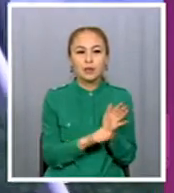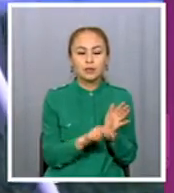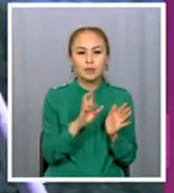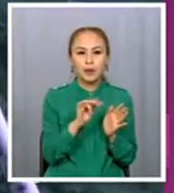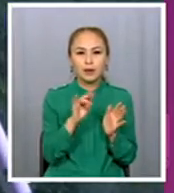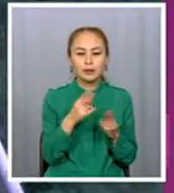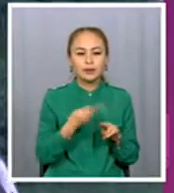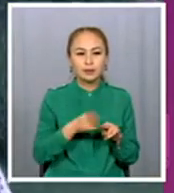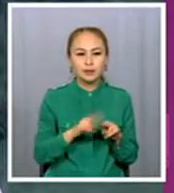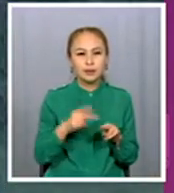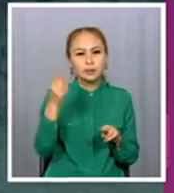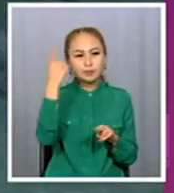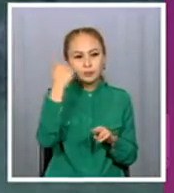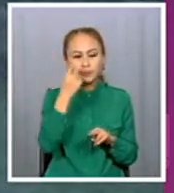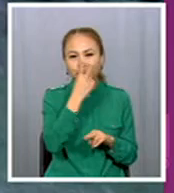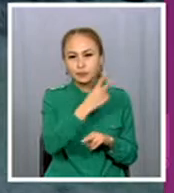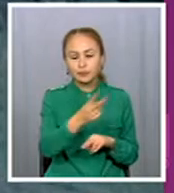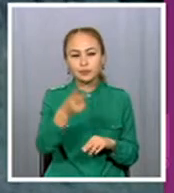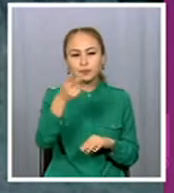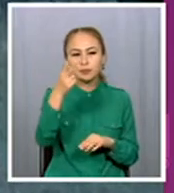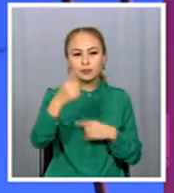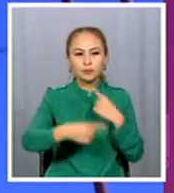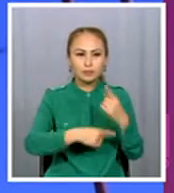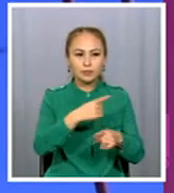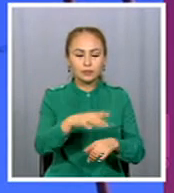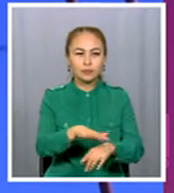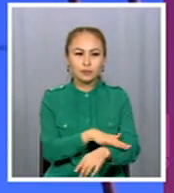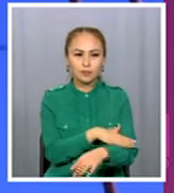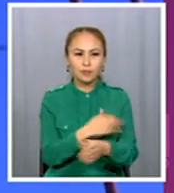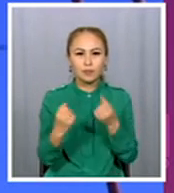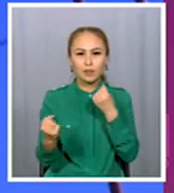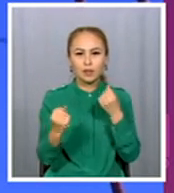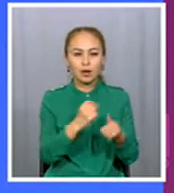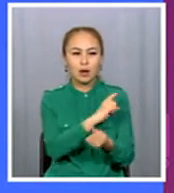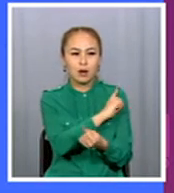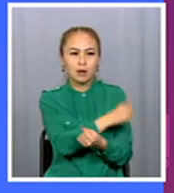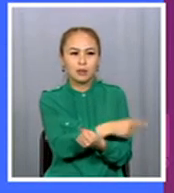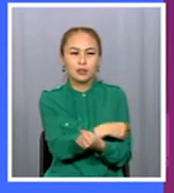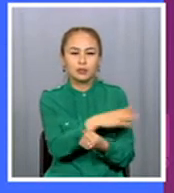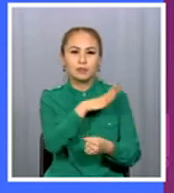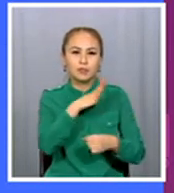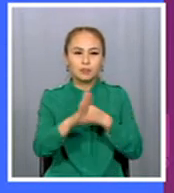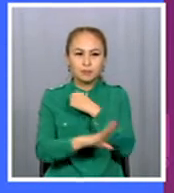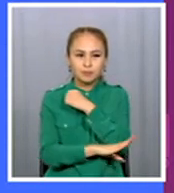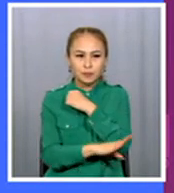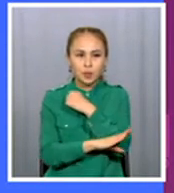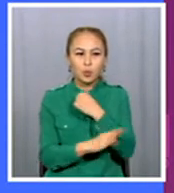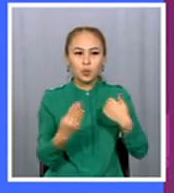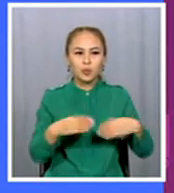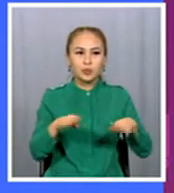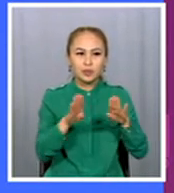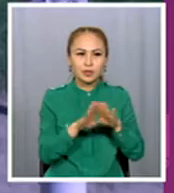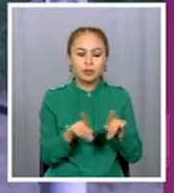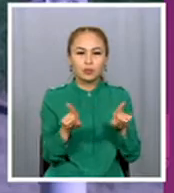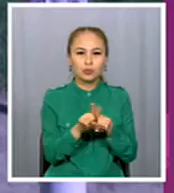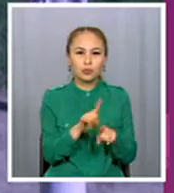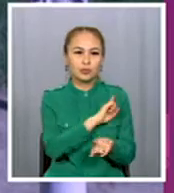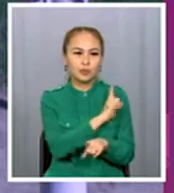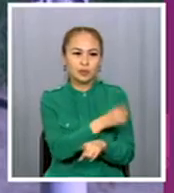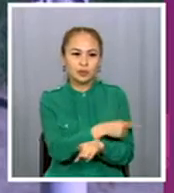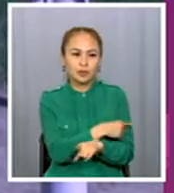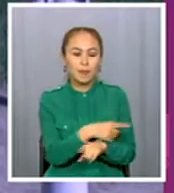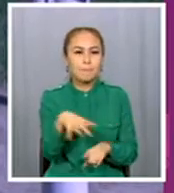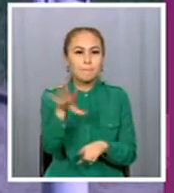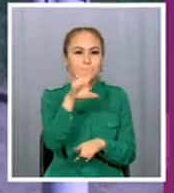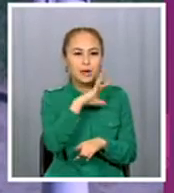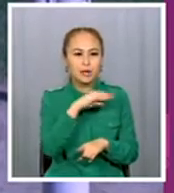ме? Бабаларымыз ұзын, мұқты ағашты бақан деген. Міне, ұшында да мұқты.